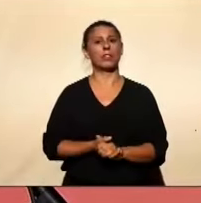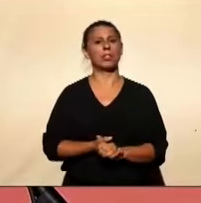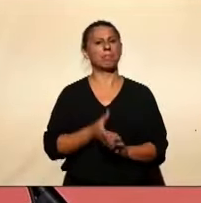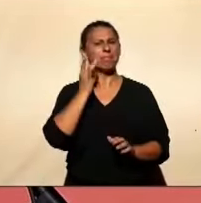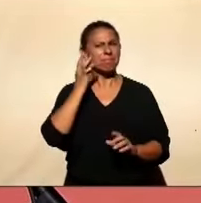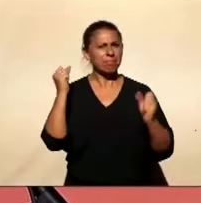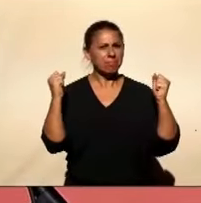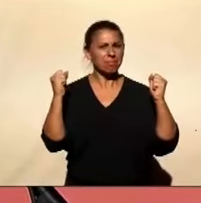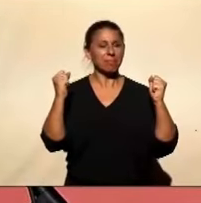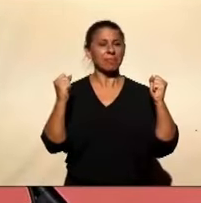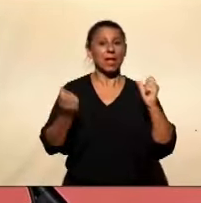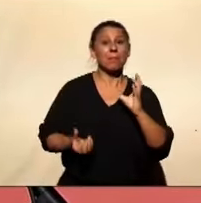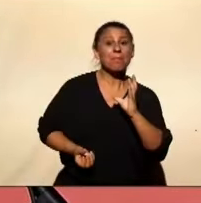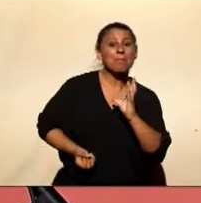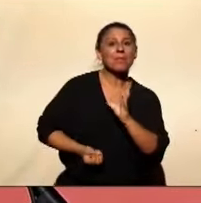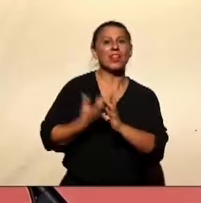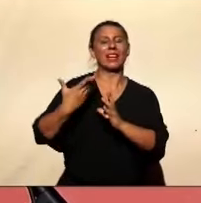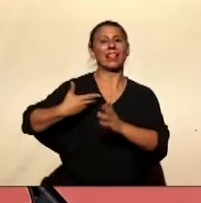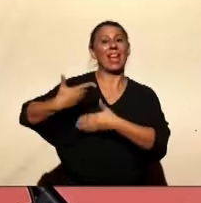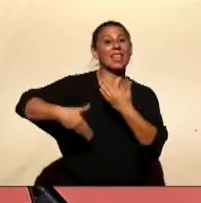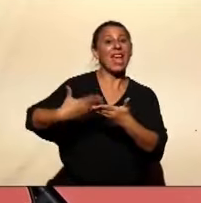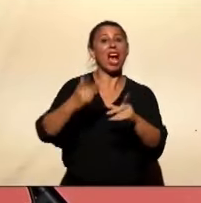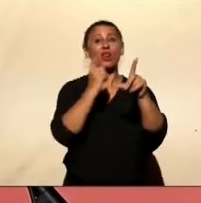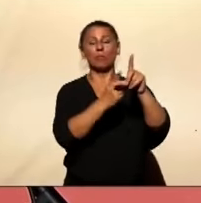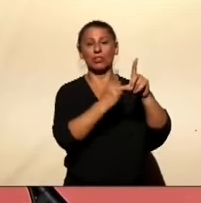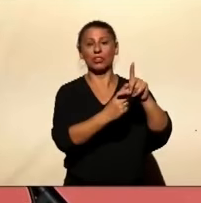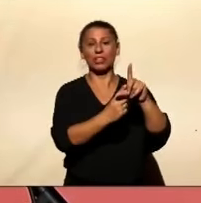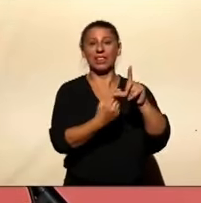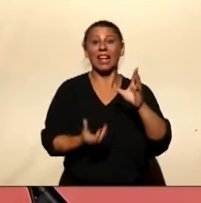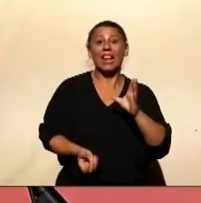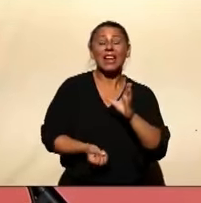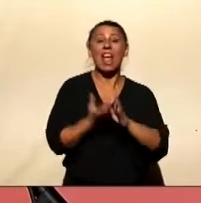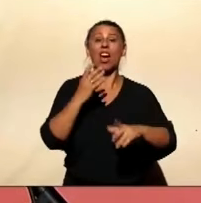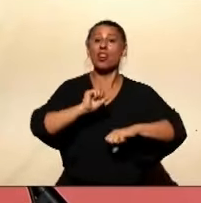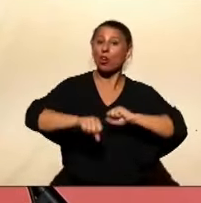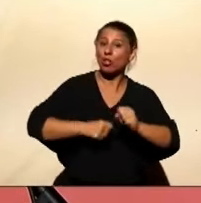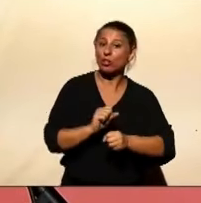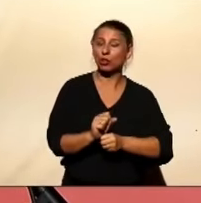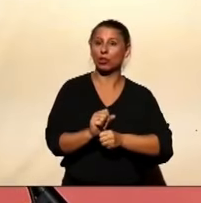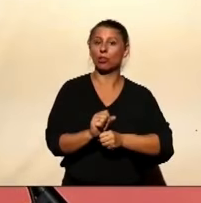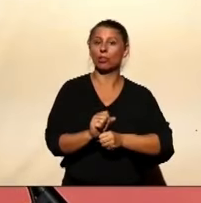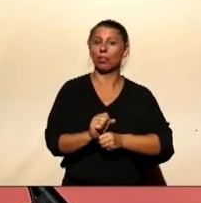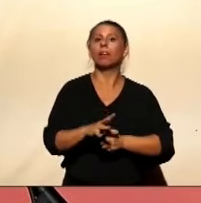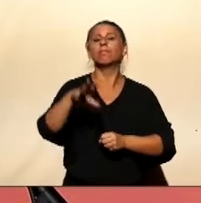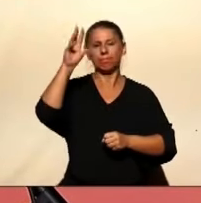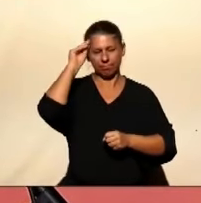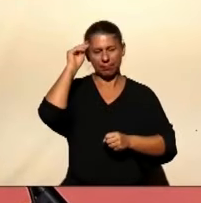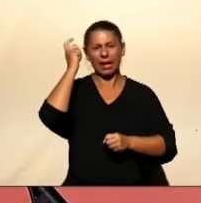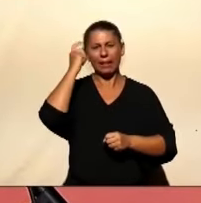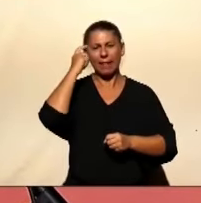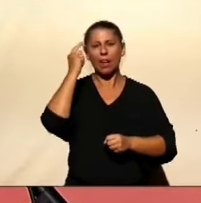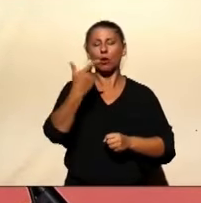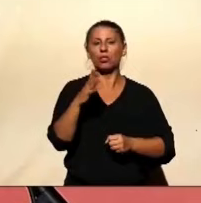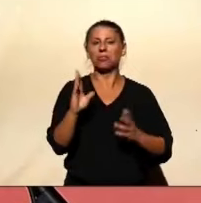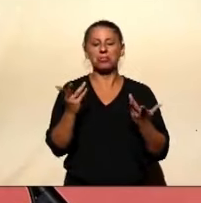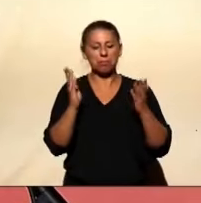ατσαλώθηκε μια νέα γενιά κομμουνιστών, νέων αγωνιστών, αντιλαμβανόμενοι πως